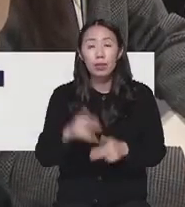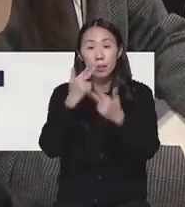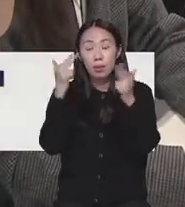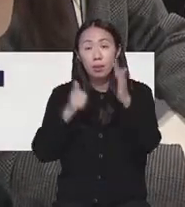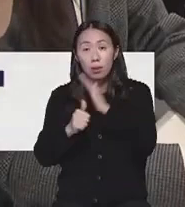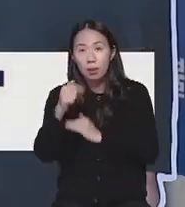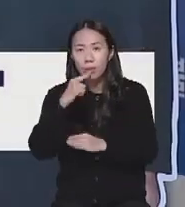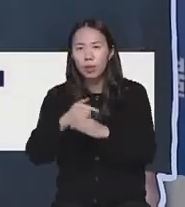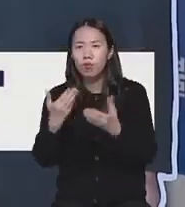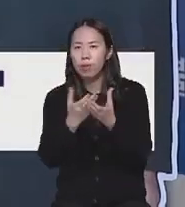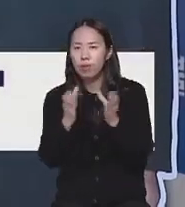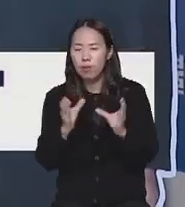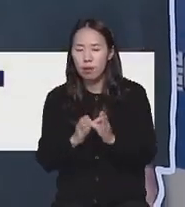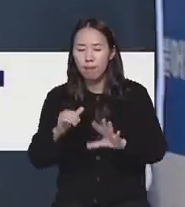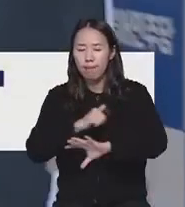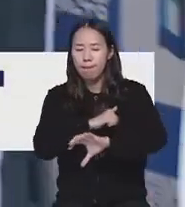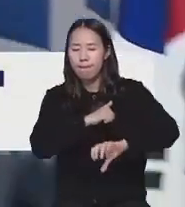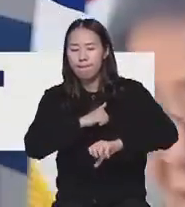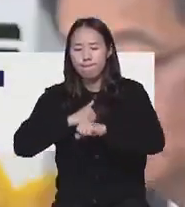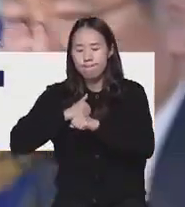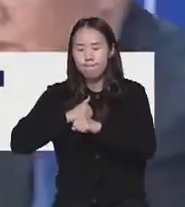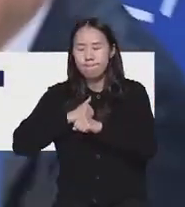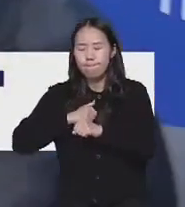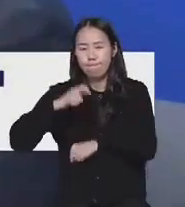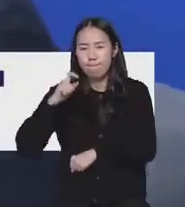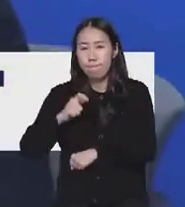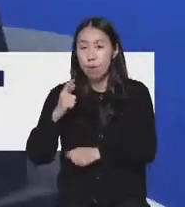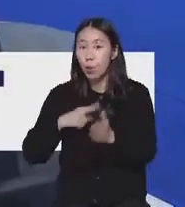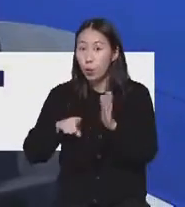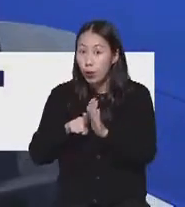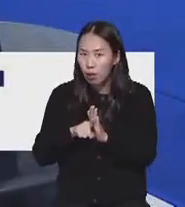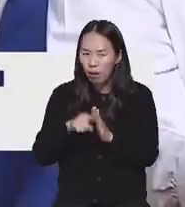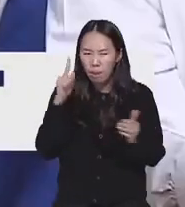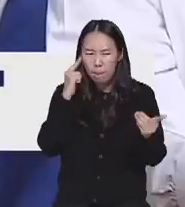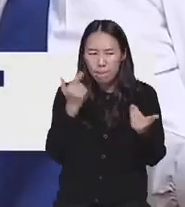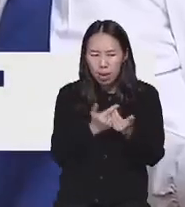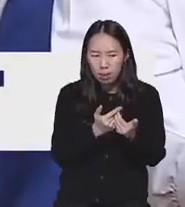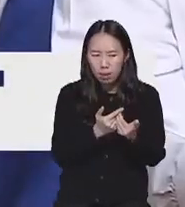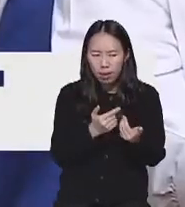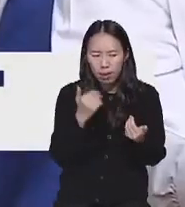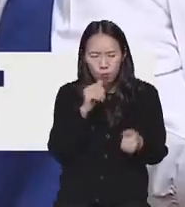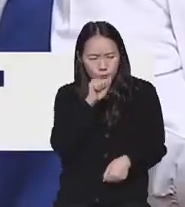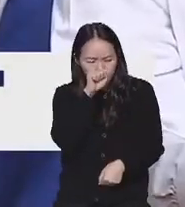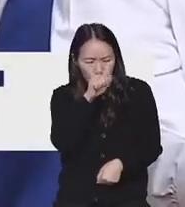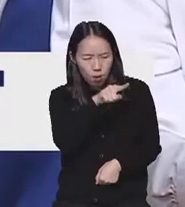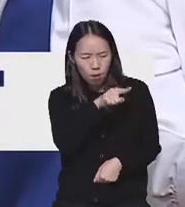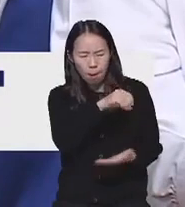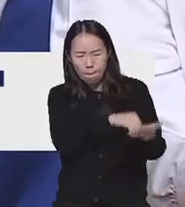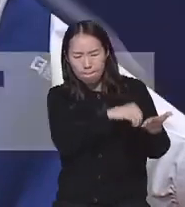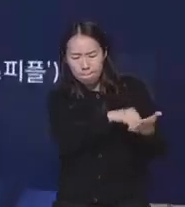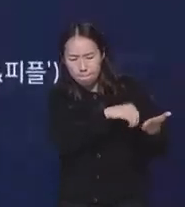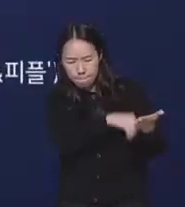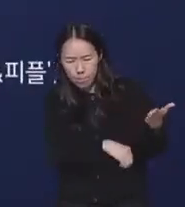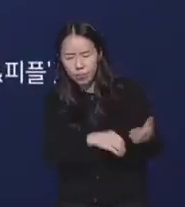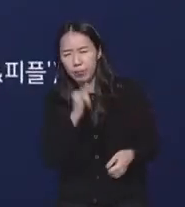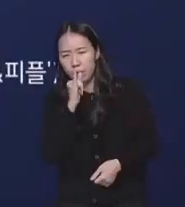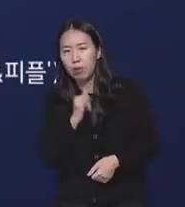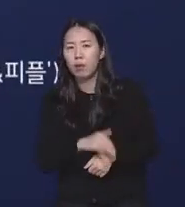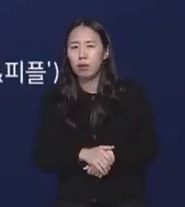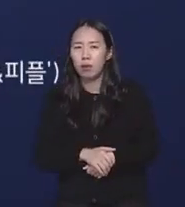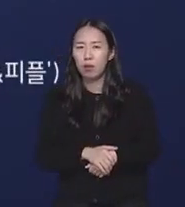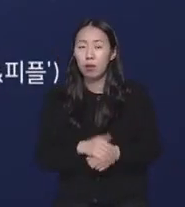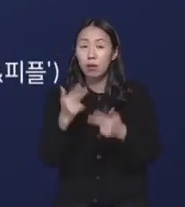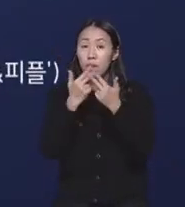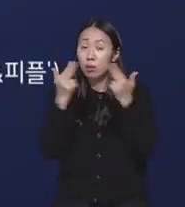대표가 민주당에 대한 지배력을 더 높이기 위해 비명계 의원들을 공천에서 배제하려 한다는 겁니다. 이재명